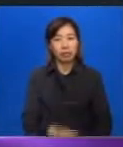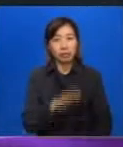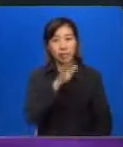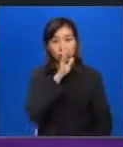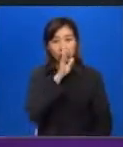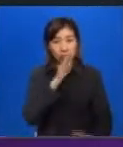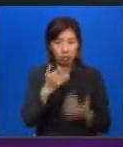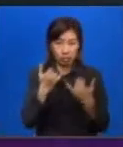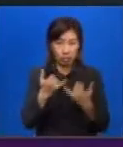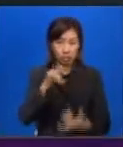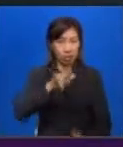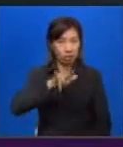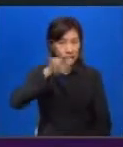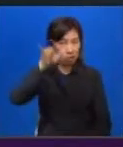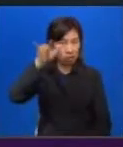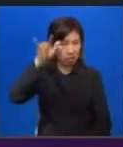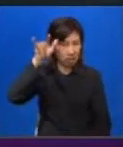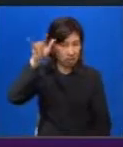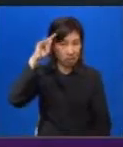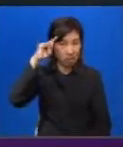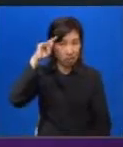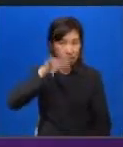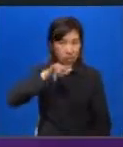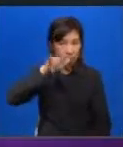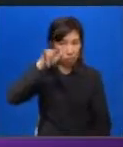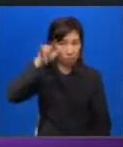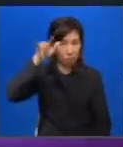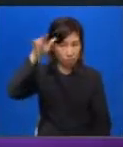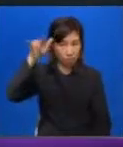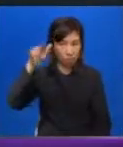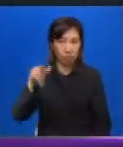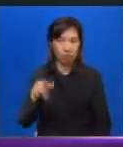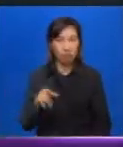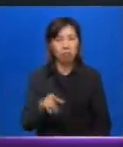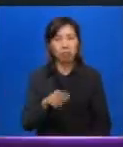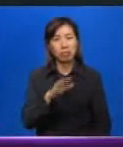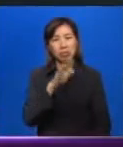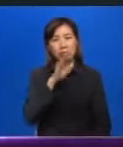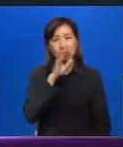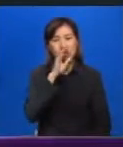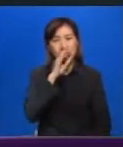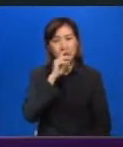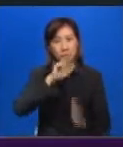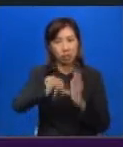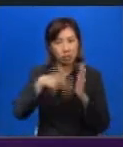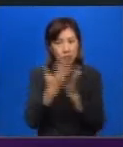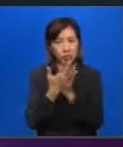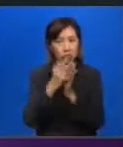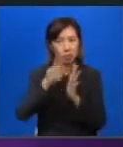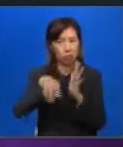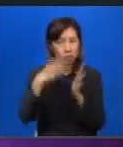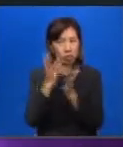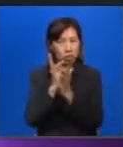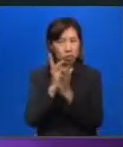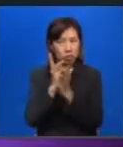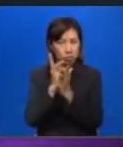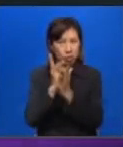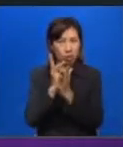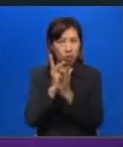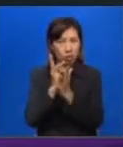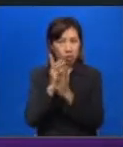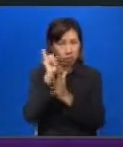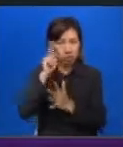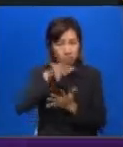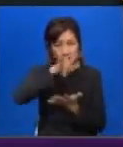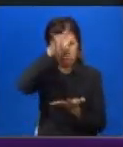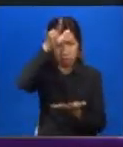าศตามน้ำมันที่บรรทุกไปเพราะฉะนั้นก็มันทุกไปเท่าไหร่3ชั่วโมง6ชั่วโมงก็ถึงเวลา3ชั่วโมง6ชั่วโมงต้อง